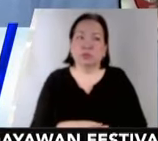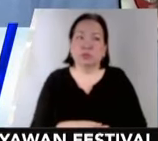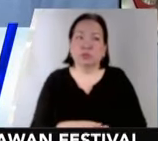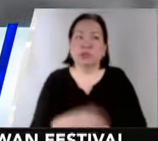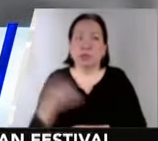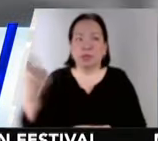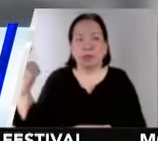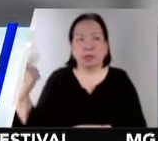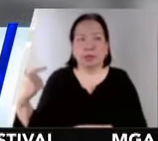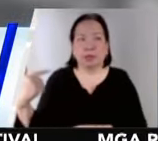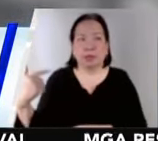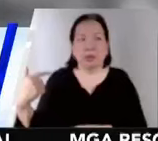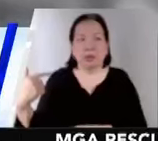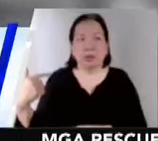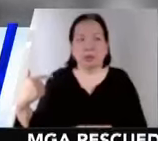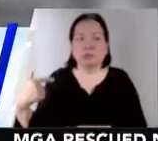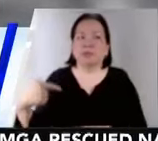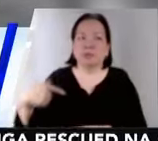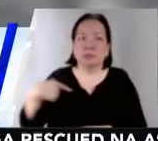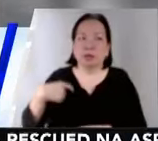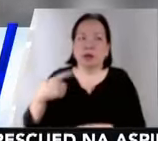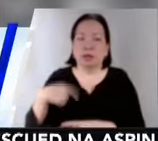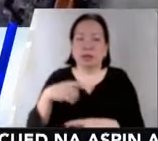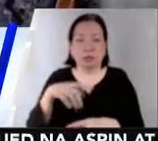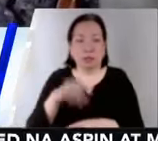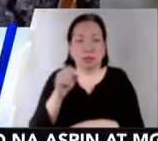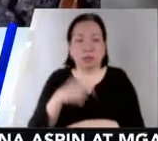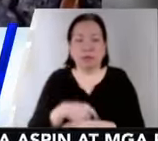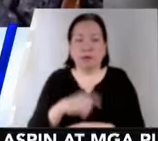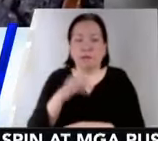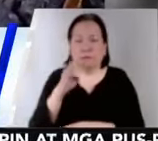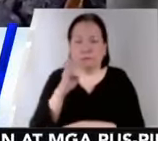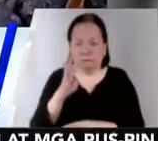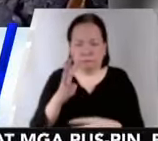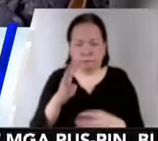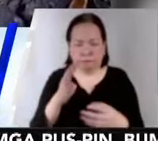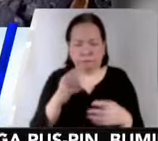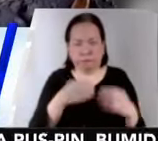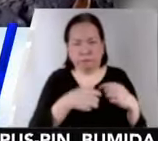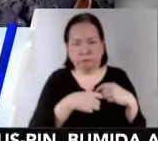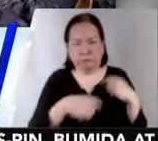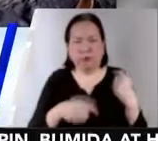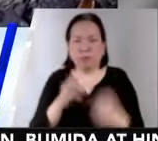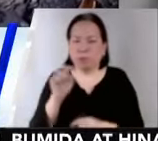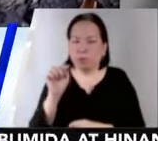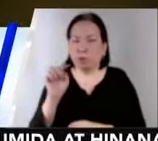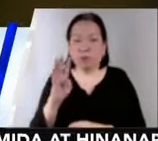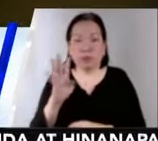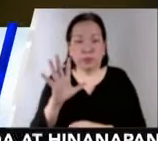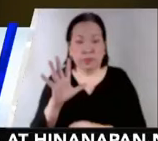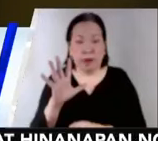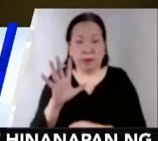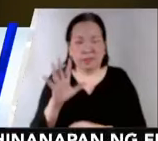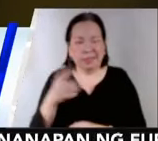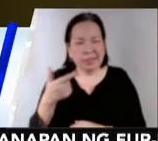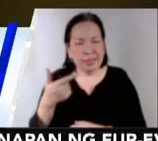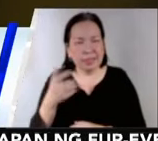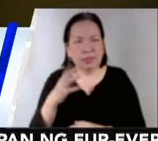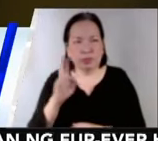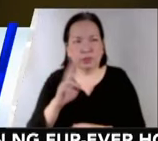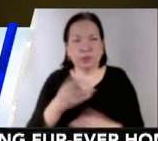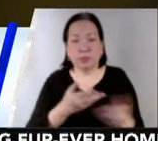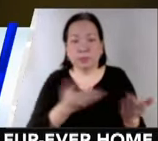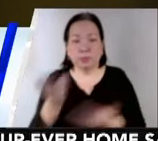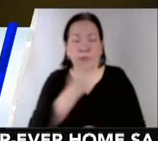itong suspect. Na-recover ang 4 baso ng bala ng .45 caliber na baril na ginamit ng suspect. Isinugod sa ospital ang